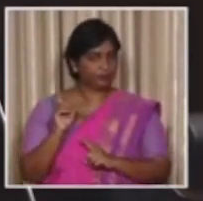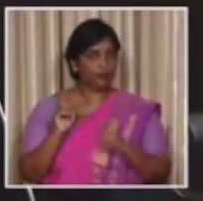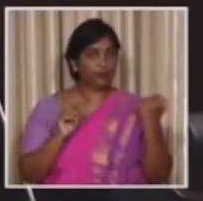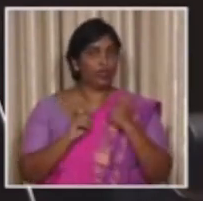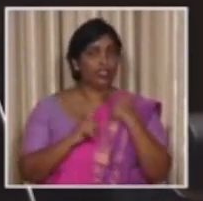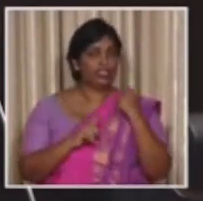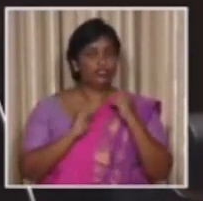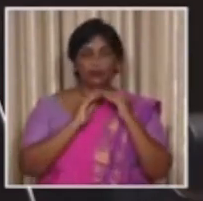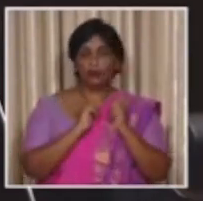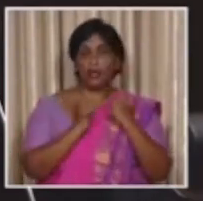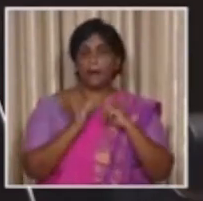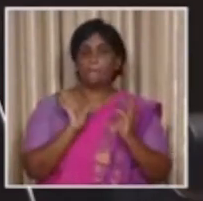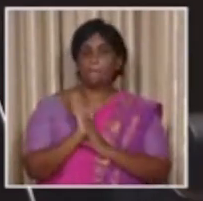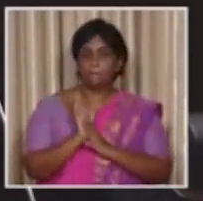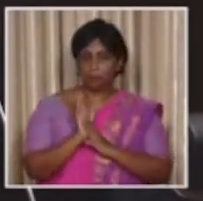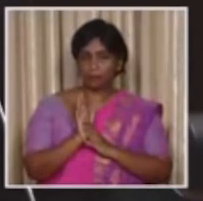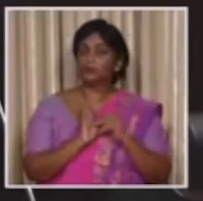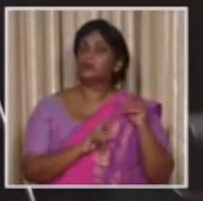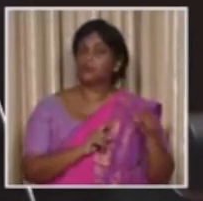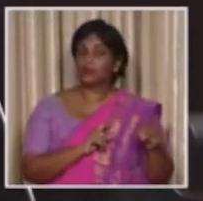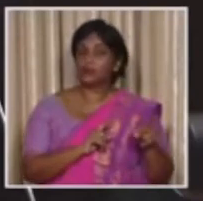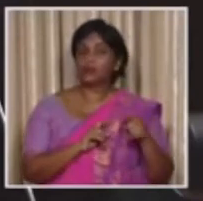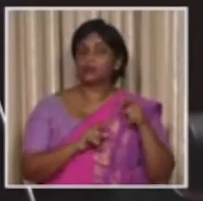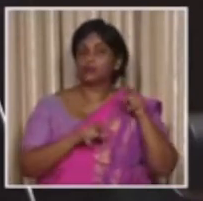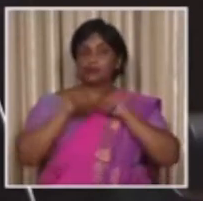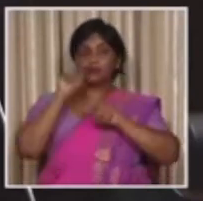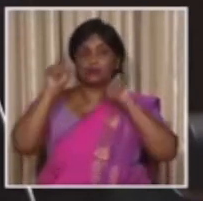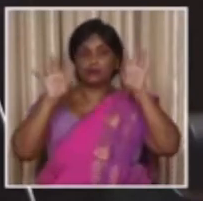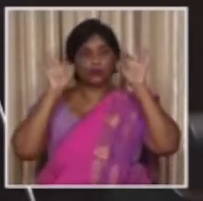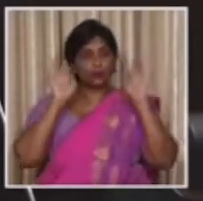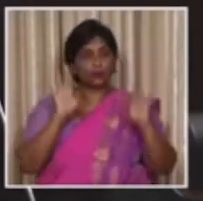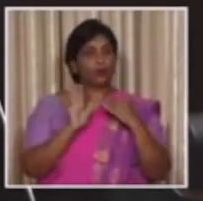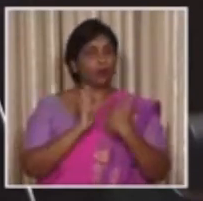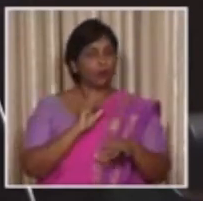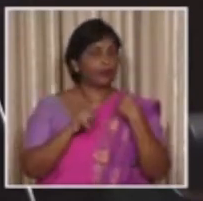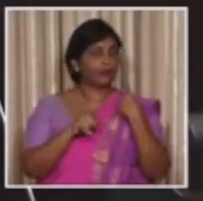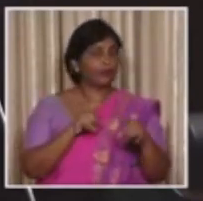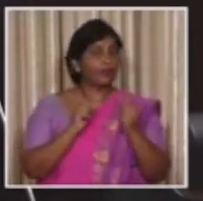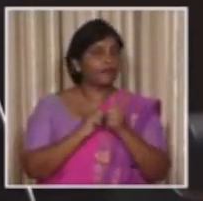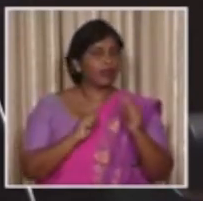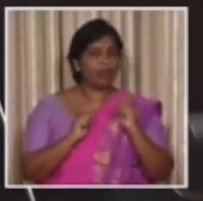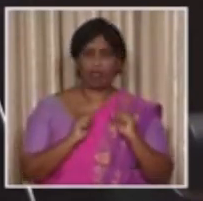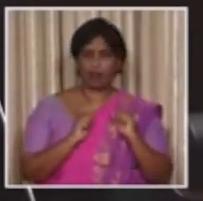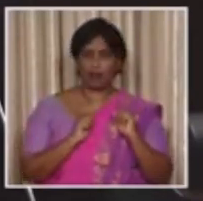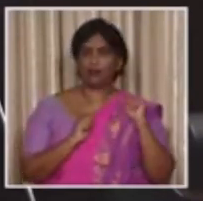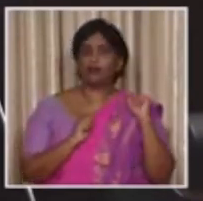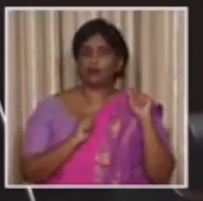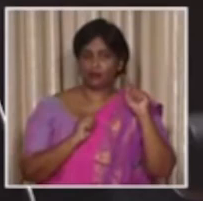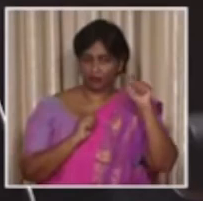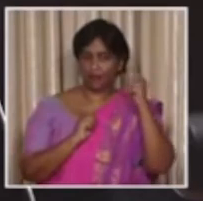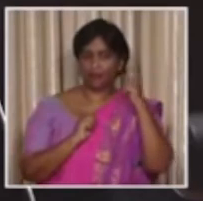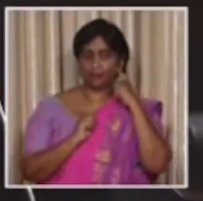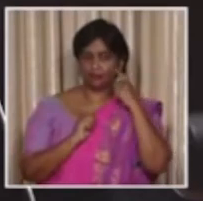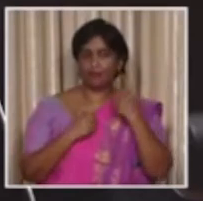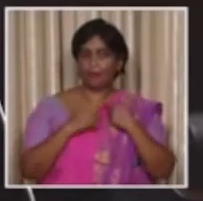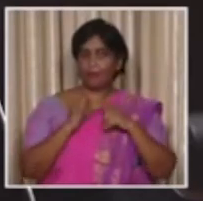ඉංජිනේරු පීඨ ආරම්භ කරලා තියෙන අම්පාරේ ඒතර මේ ඉංජිනේරු පීඨ වලට නොයන විදිහට මොරටුව විතරක් මේක කළේ මොකද්ද කියන එක. ඒ වගේම එතුමා දන්නවා